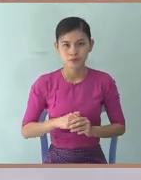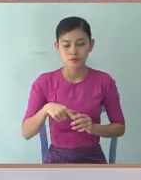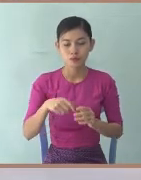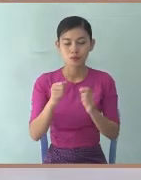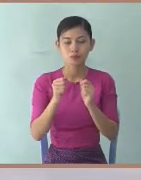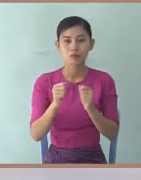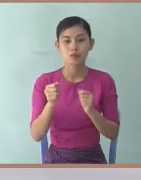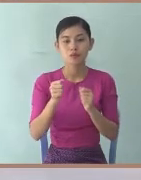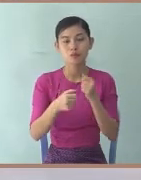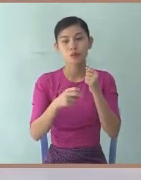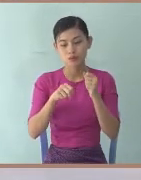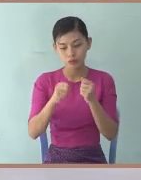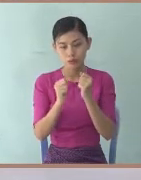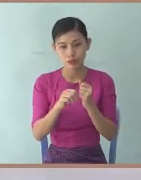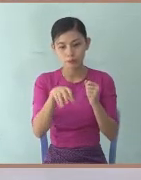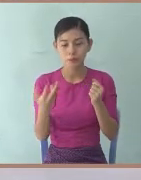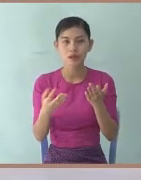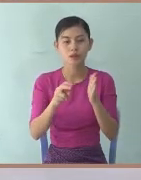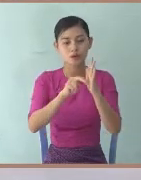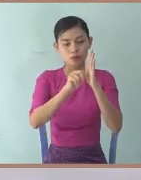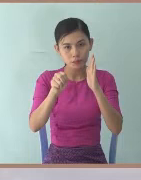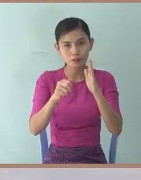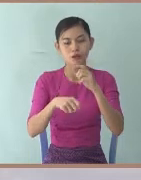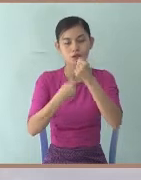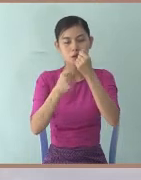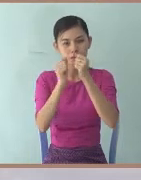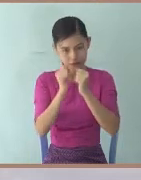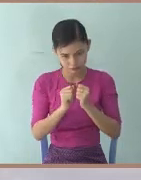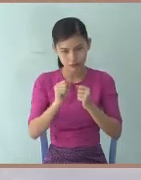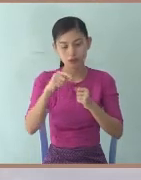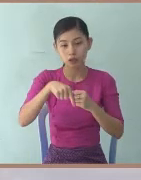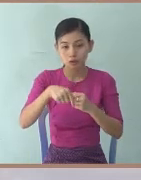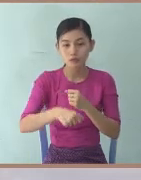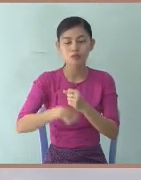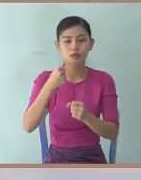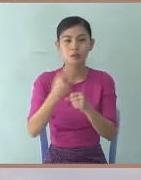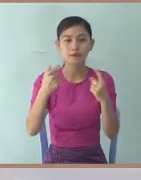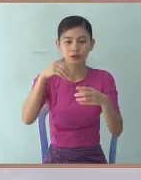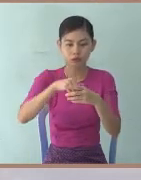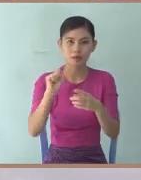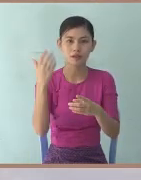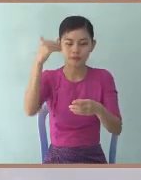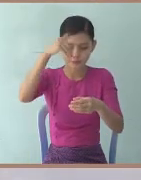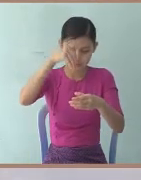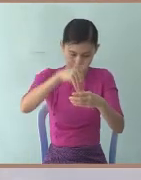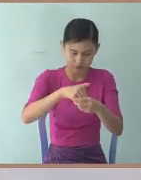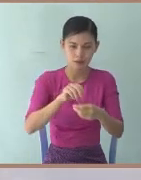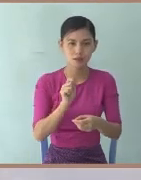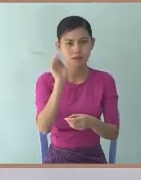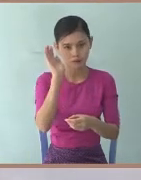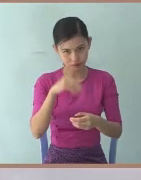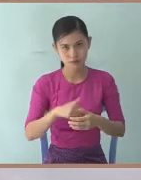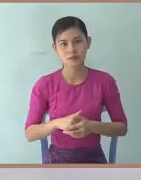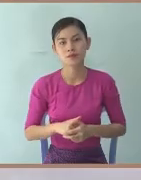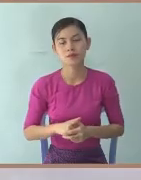။ဟုတ်ပါမယ်။အာခုလက်ရှိကတော့ကျွန်တော်တက်ကုန်းမှာနေထိုင်ပါတယ်။အာကျွန်တော်ကတော့ဒီနှစ်2020ရွေးကောက်ပွဲမှာပထမဆုံးအနေနဲ့